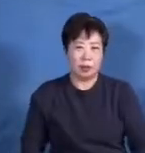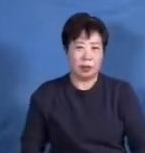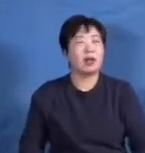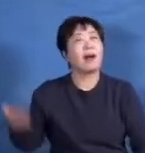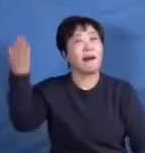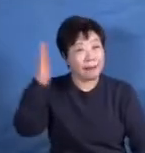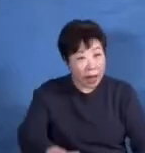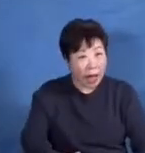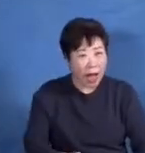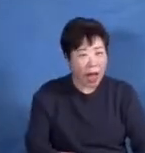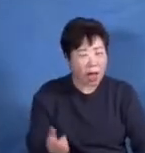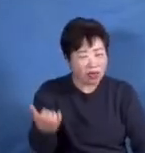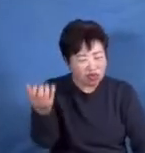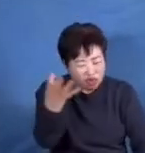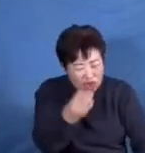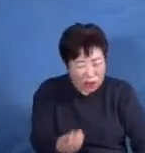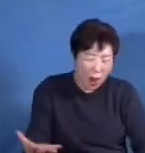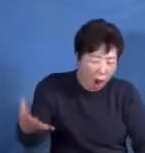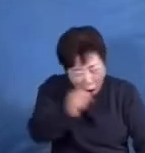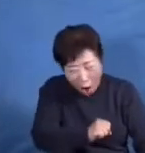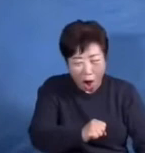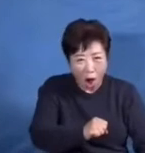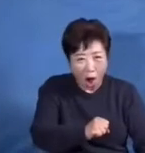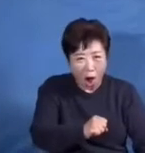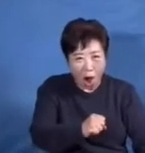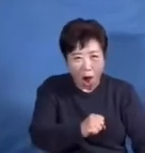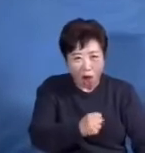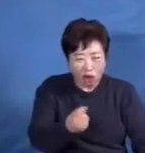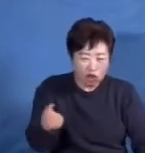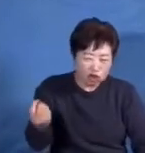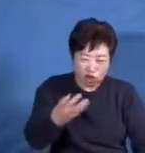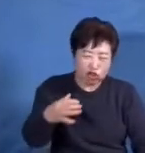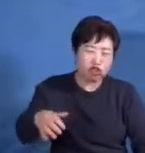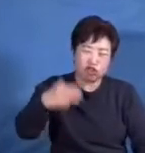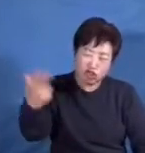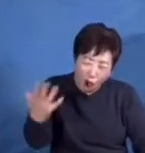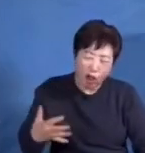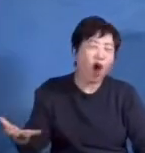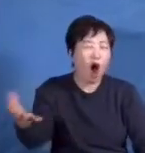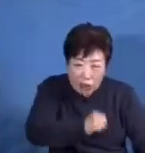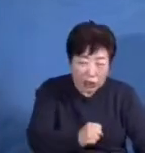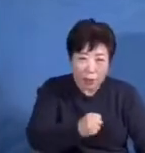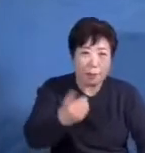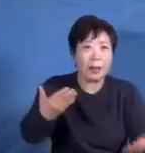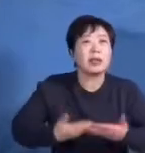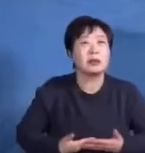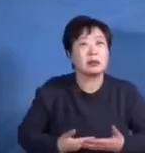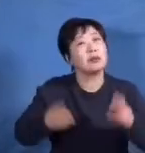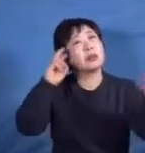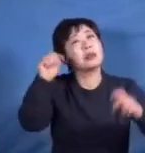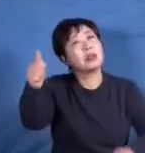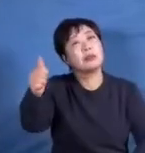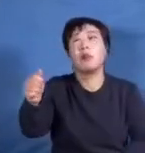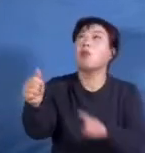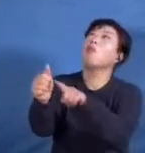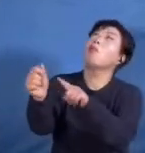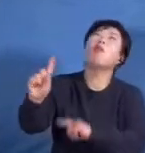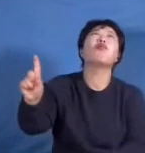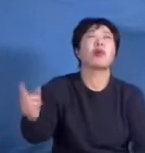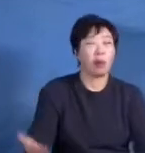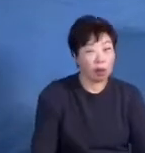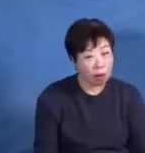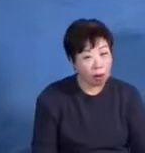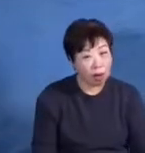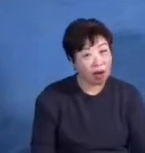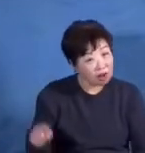수십억, 수백억, 심지어 수천억씩 받아가는 회장님들, 사장님들은 어찌합니까?